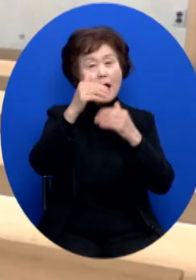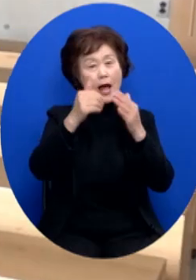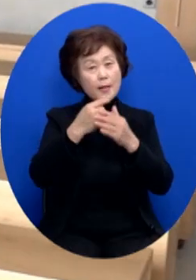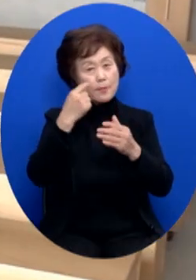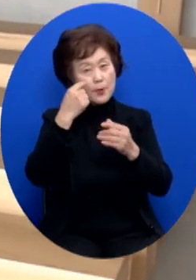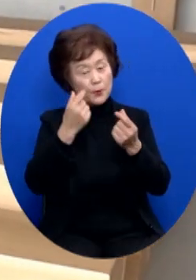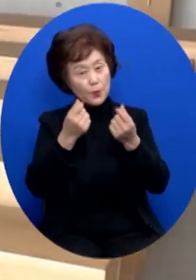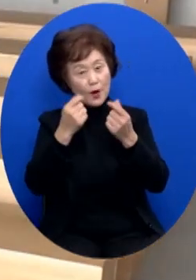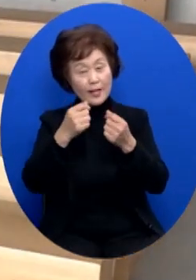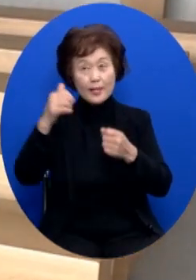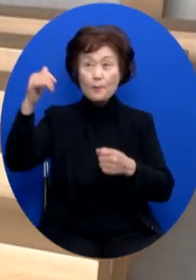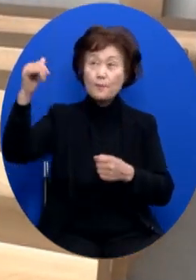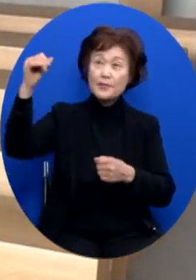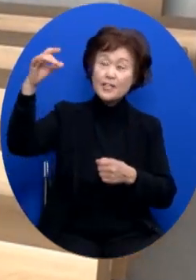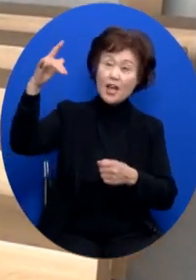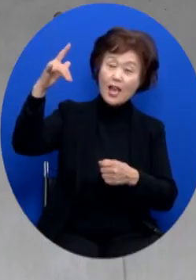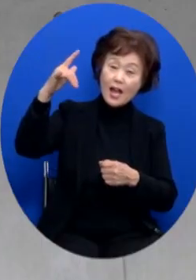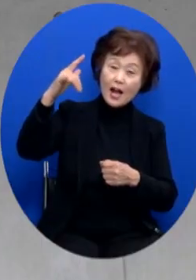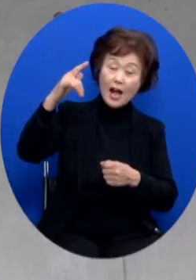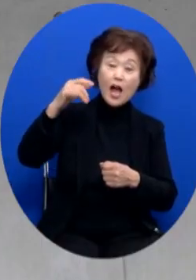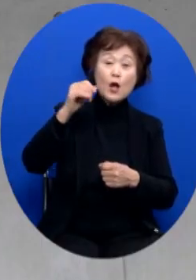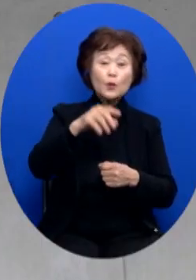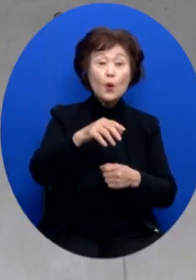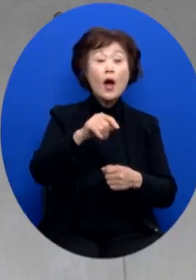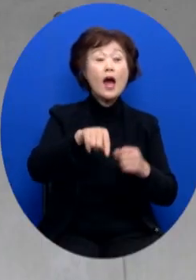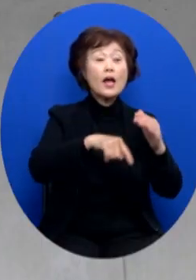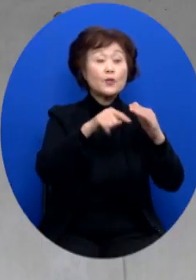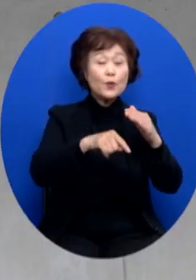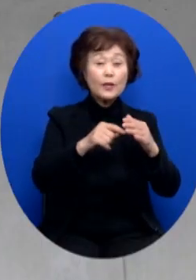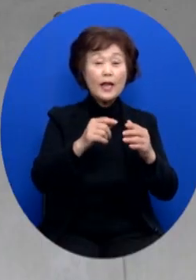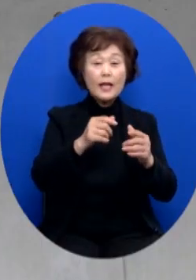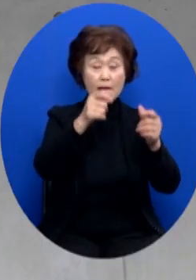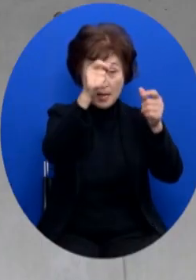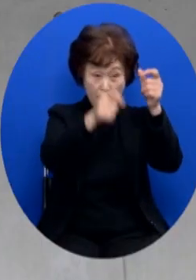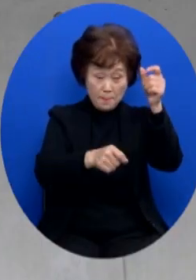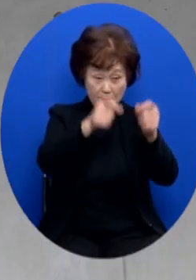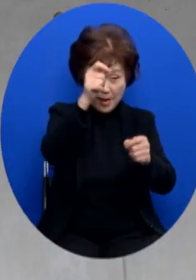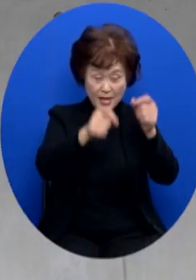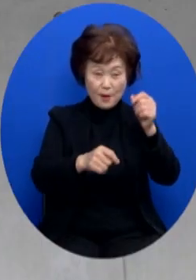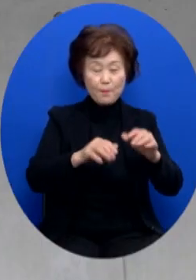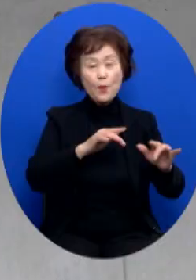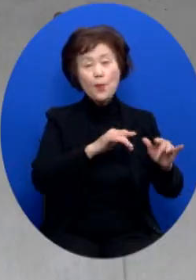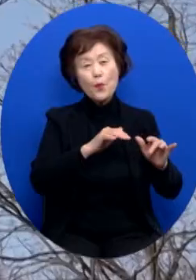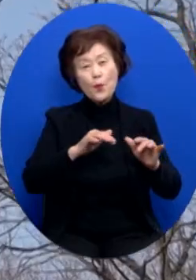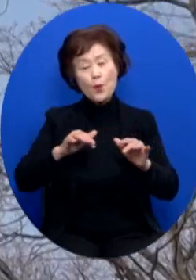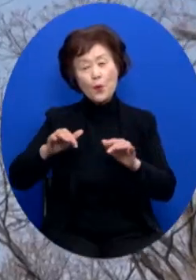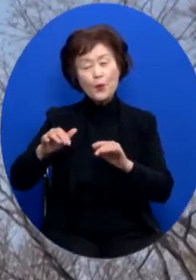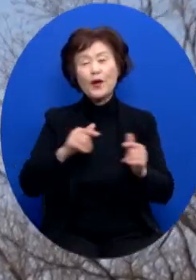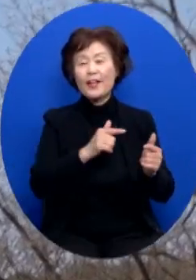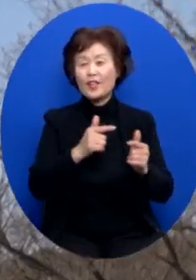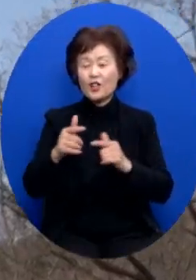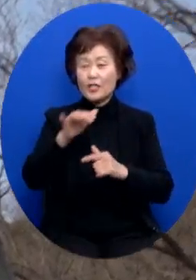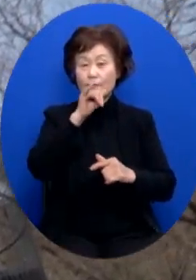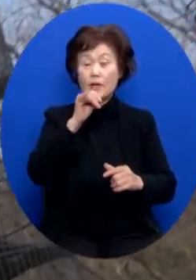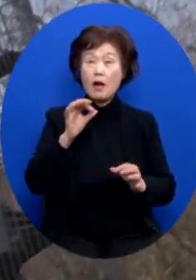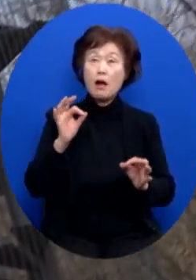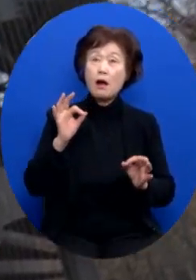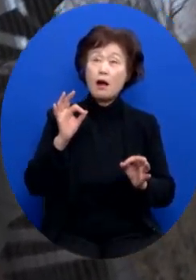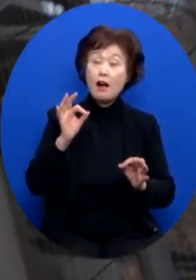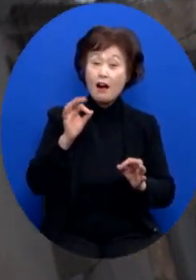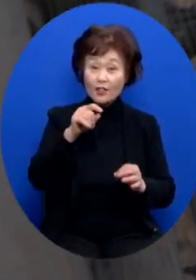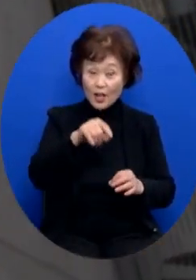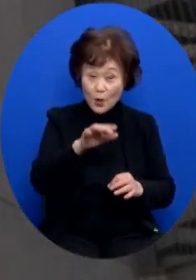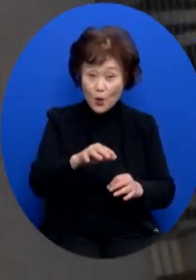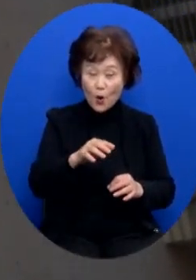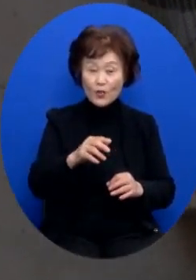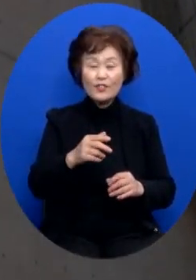채광이 한편에는 콘크리트 벽 안쪽으로 파이프 오르간이 기도하듯 자리하고 있습니다 멍때림 채플은 이은석 건축가가